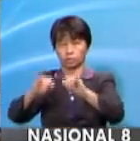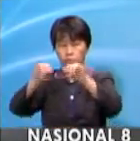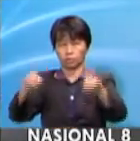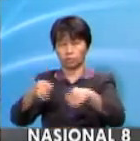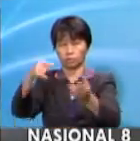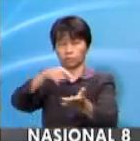ini